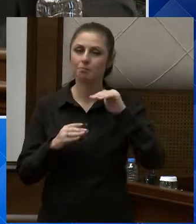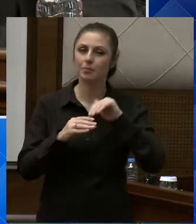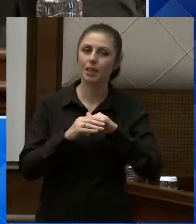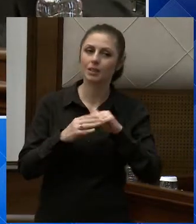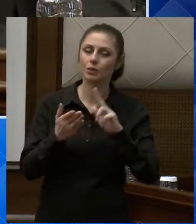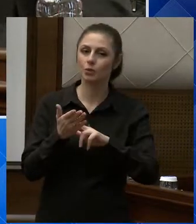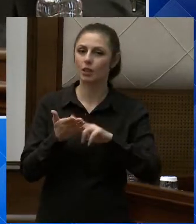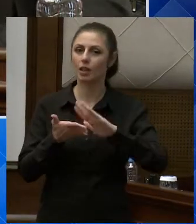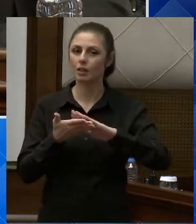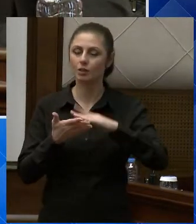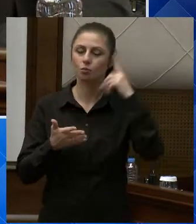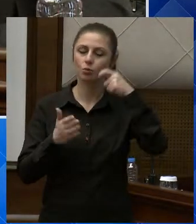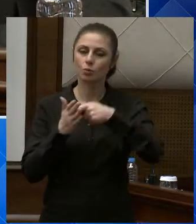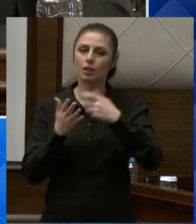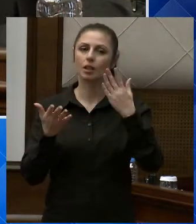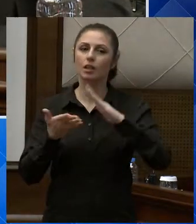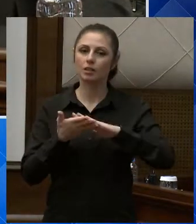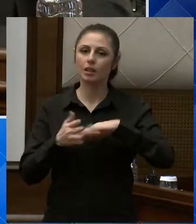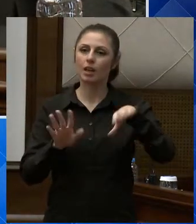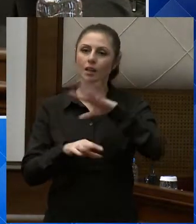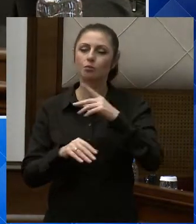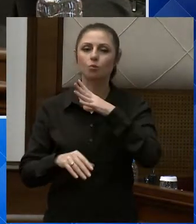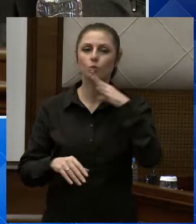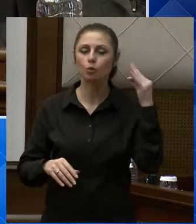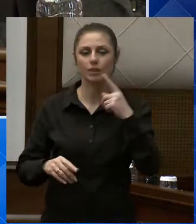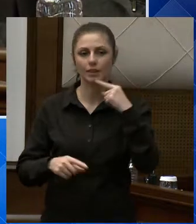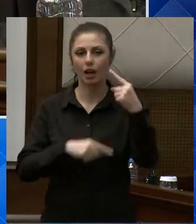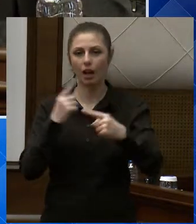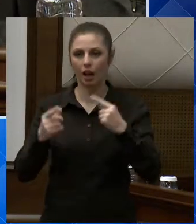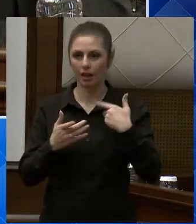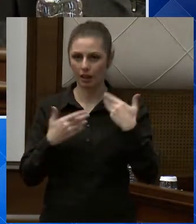arkadaşlarım ve muhtar arkadaşlarım, herkese mutlu yıllar diliyorum.